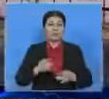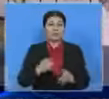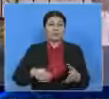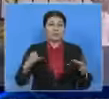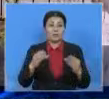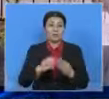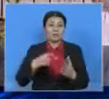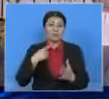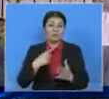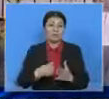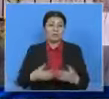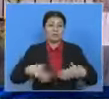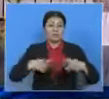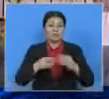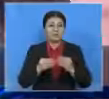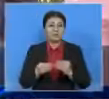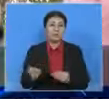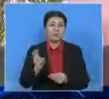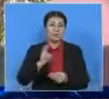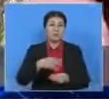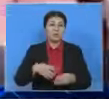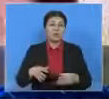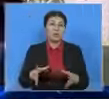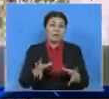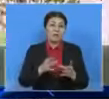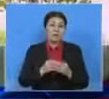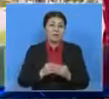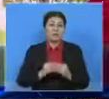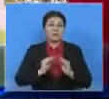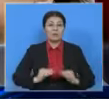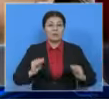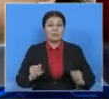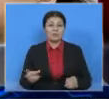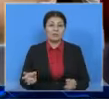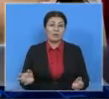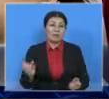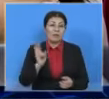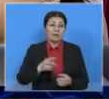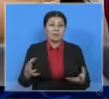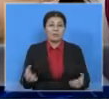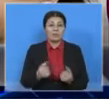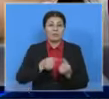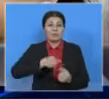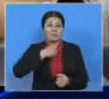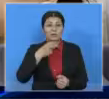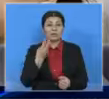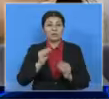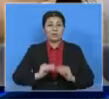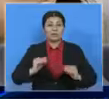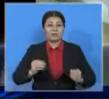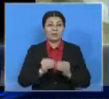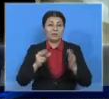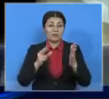для голосования семья пришла в полном составе. Малыши пришли поддержать старших. К слову, двоим детям